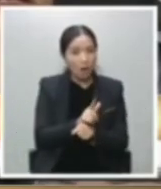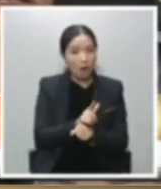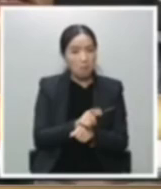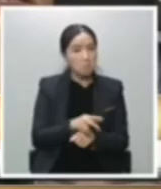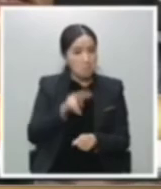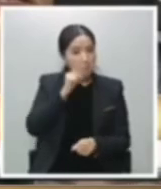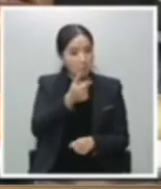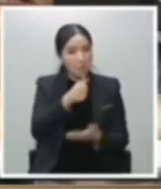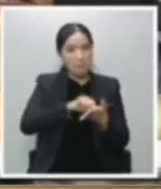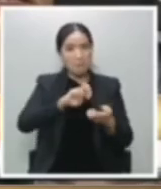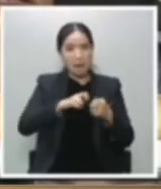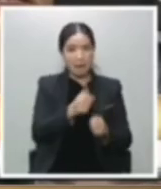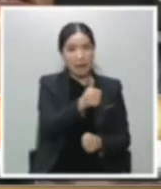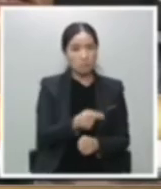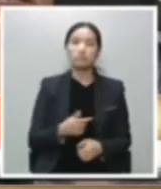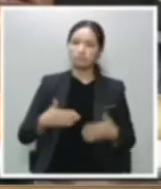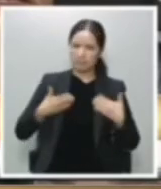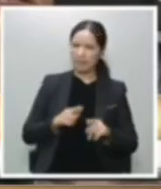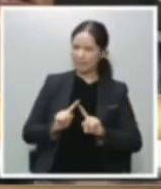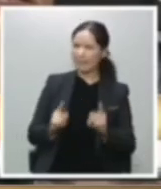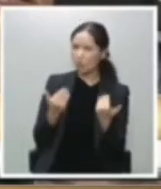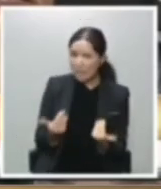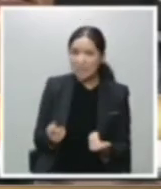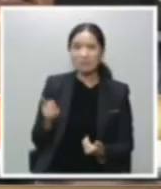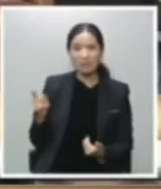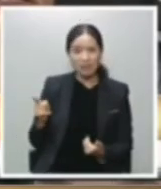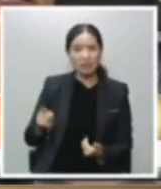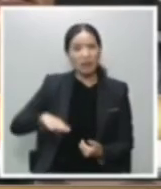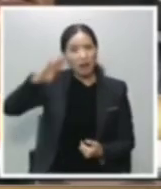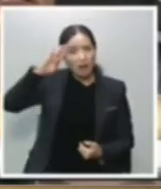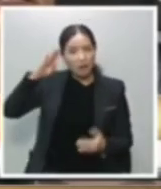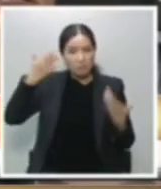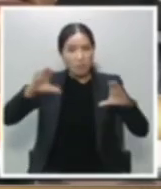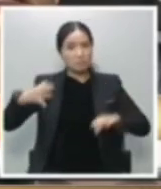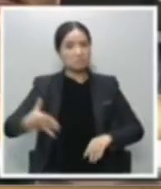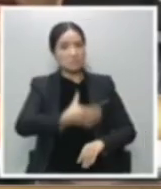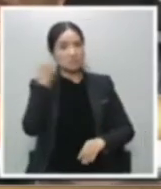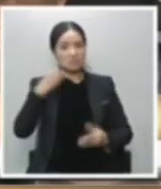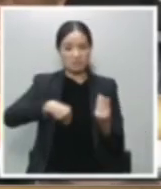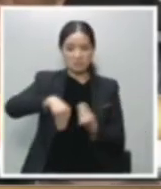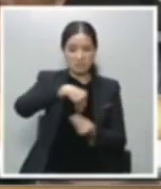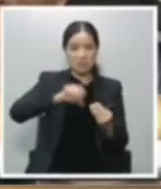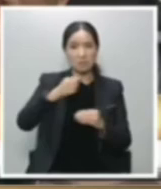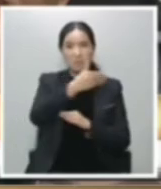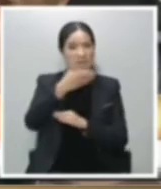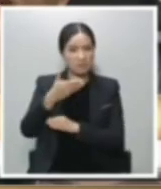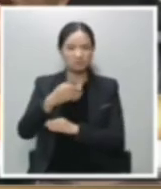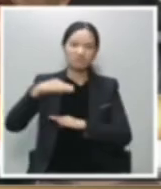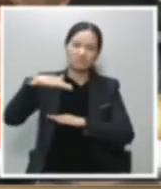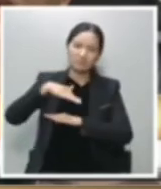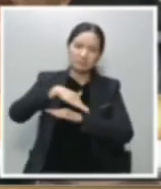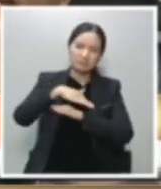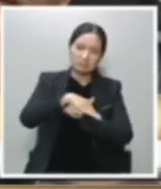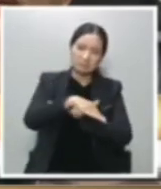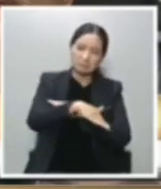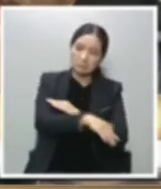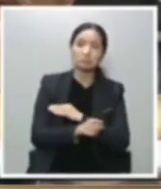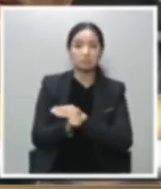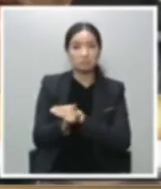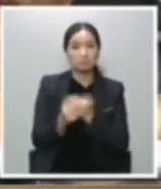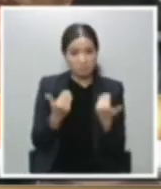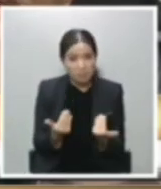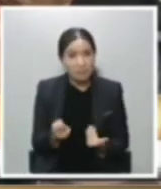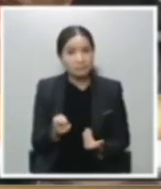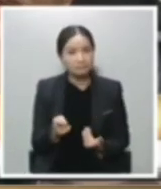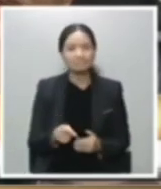ต่ว่าขณะนี้เป็นที่ทราบกันดีว่าถ้าเกิดรัฐประหารเกิดการปฏิวัติเศรษฐกิจประเทศชาติก็จะตกต่ำและกระดิ่งลงเป็นอย่างนี้ครับ